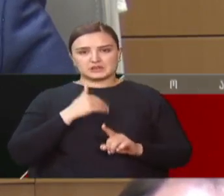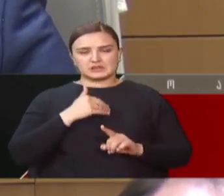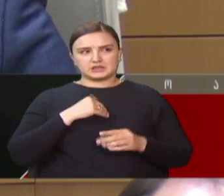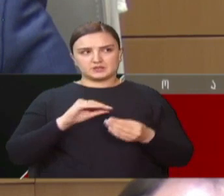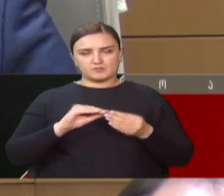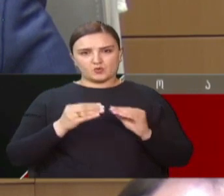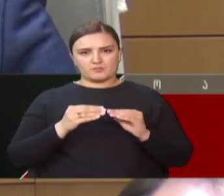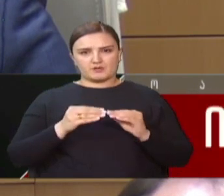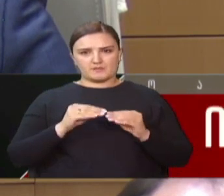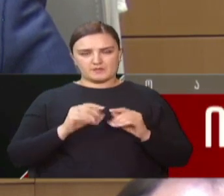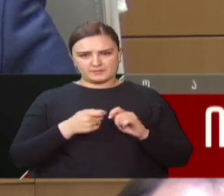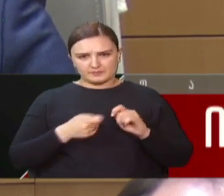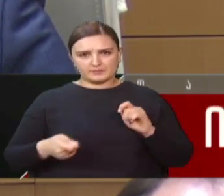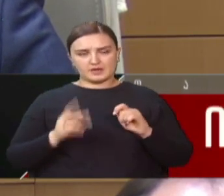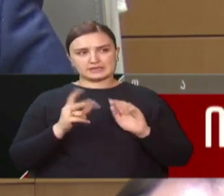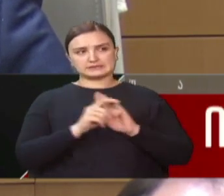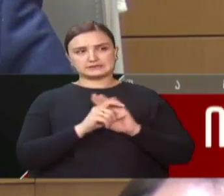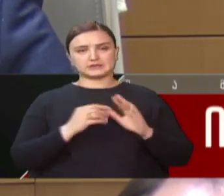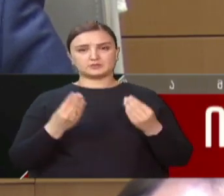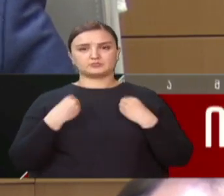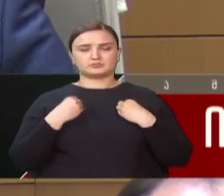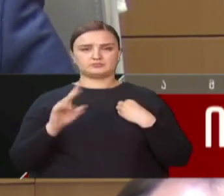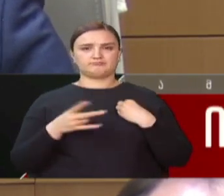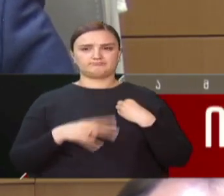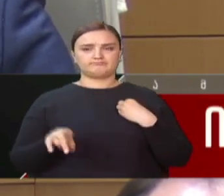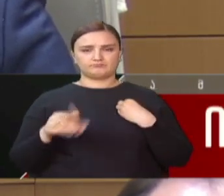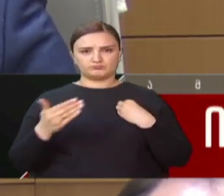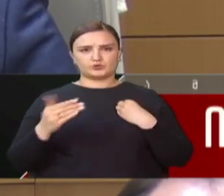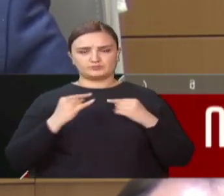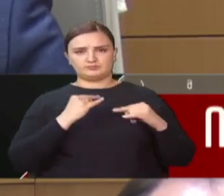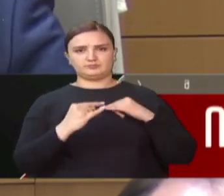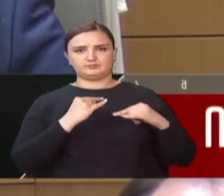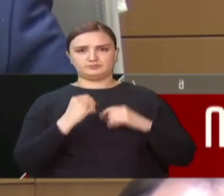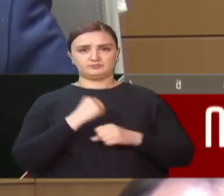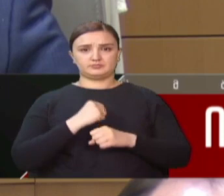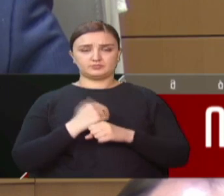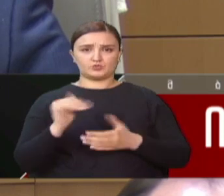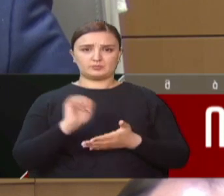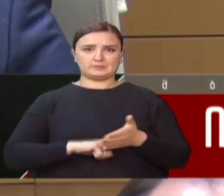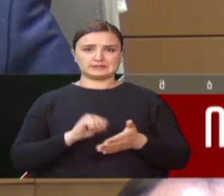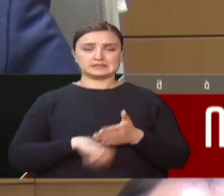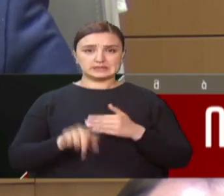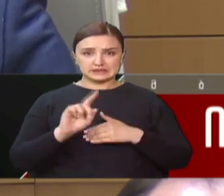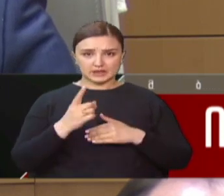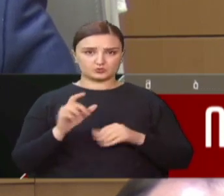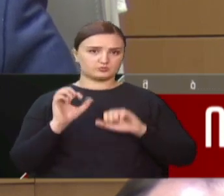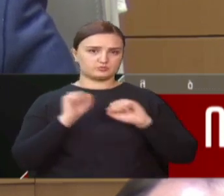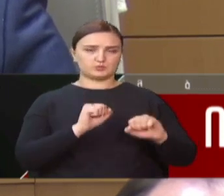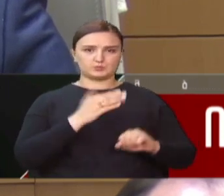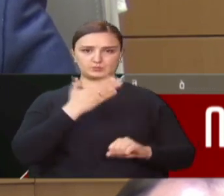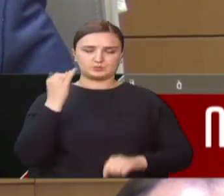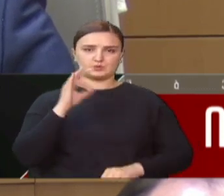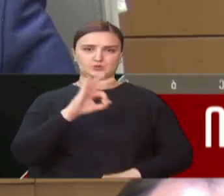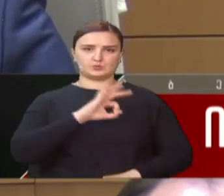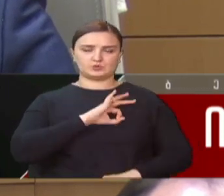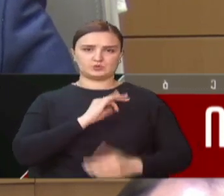შეიქმნა სამიმართველებით, არ მიენიჭოს ქვეყანას კანდიდატის სტატუსი და სწორედ ეს არის მიზეზი იმისა, თუ რატომ არ უჭერთ მხარს